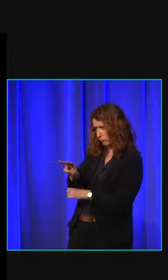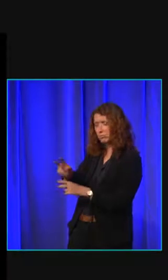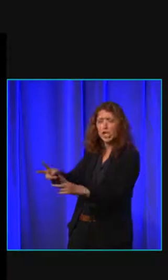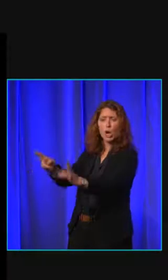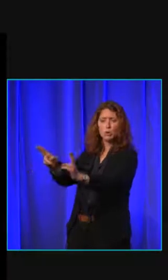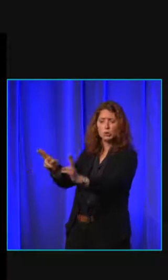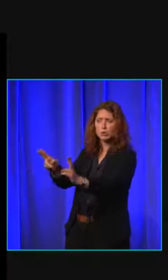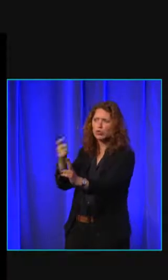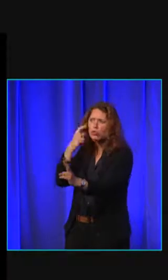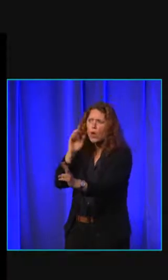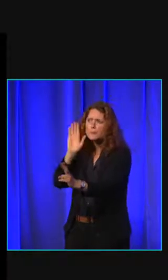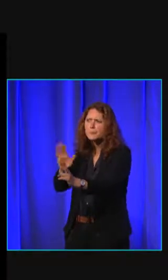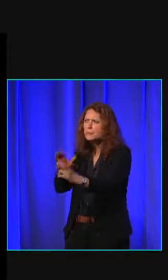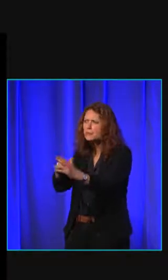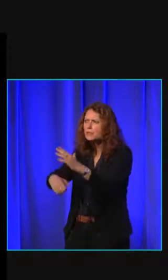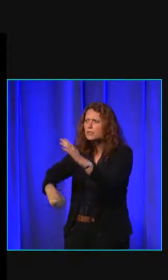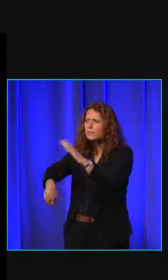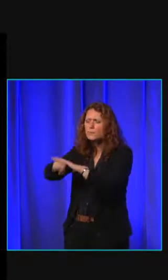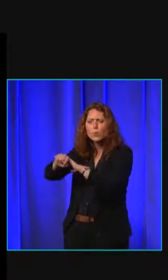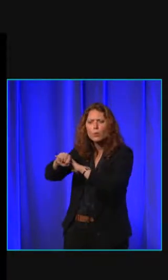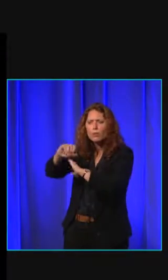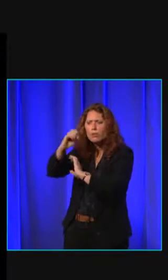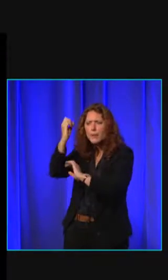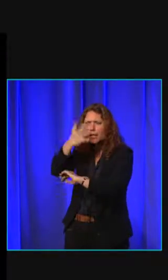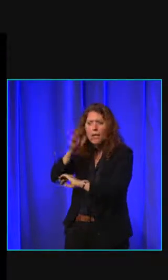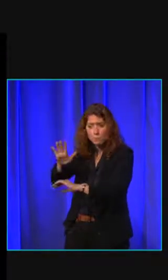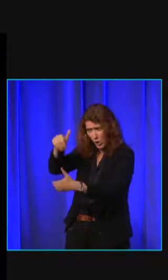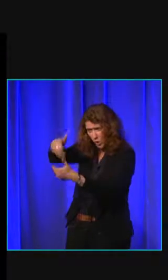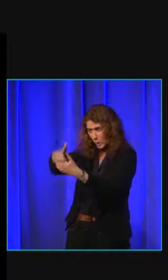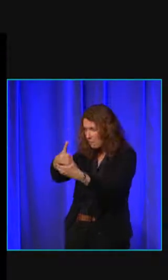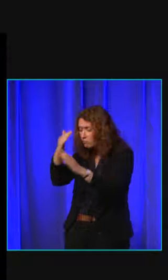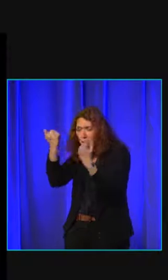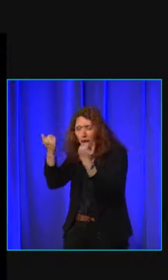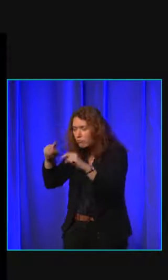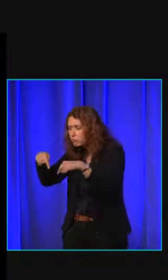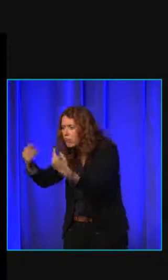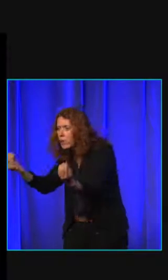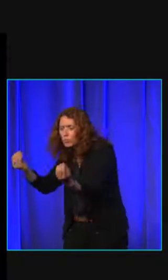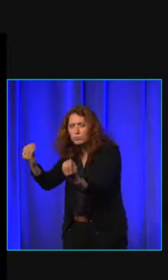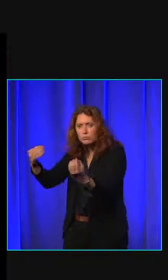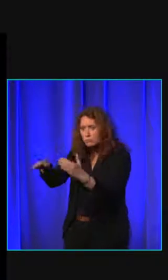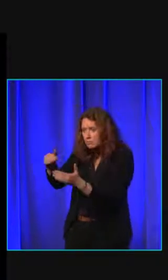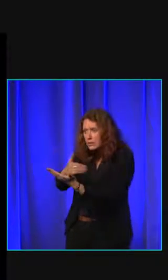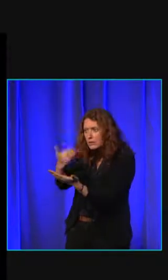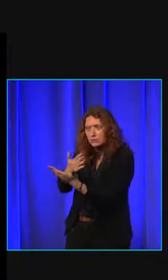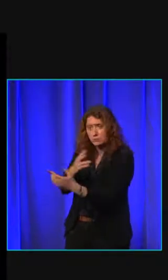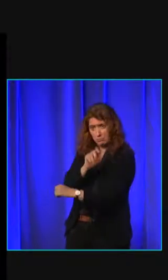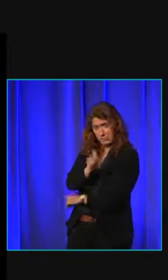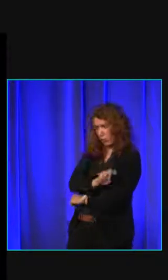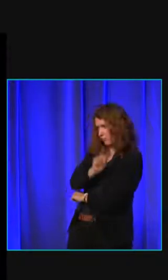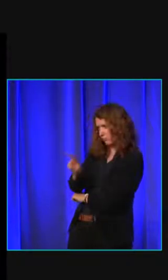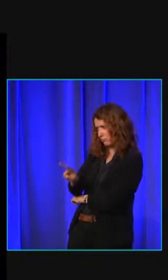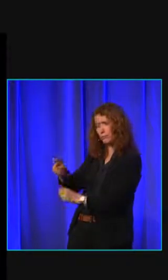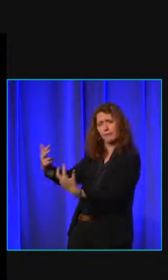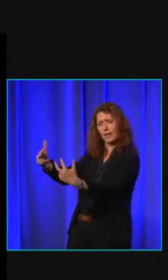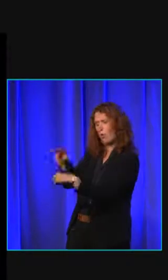habileté ouverte, je crois que c'est du foot américain, où il y a de l'incertitude. Donc, il visionne une vidéo et